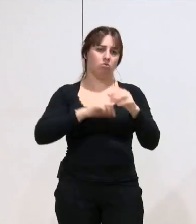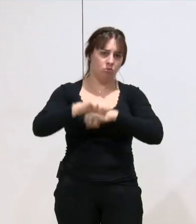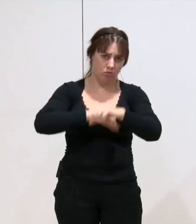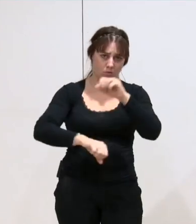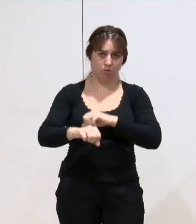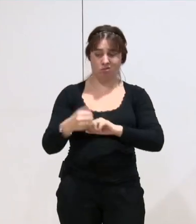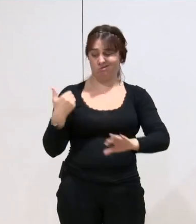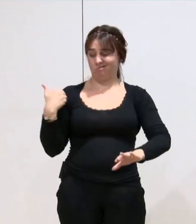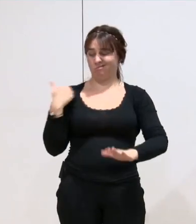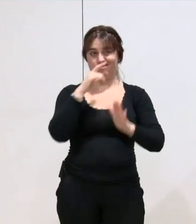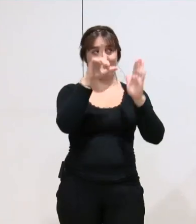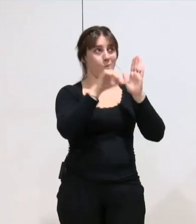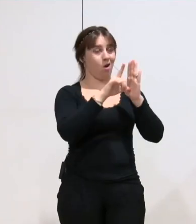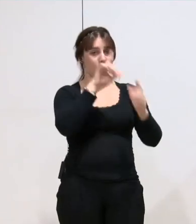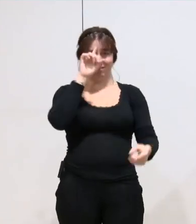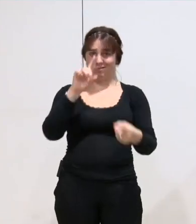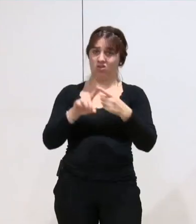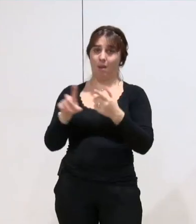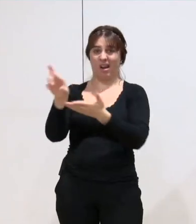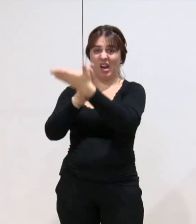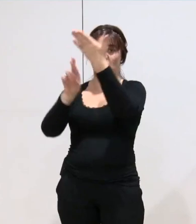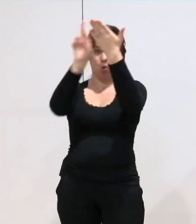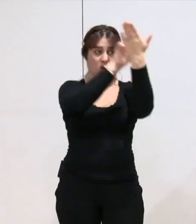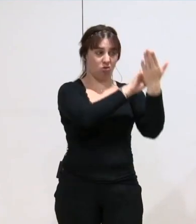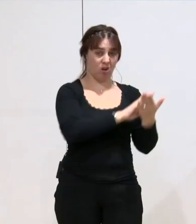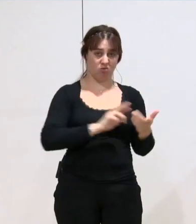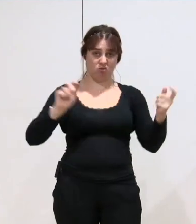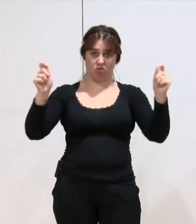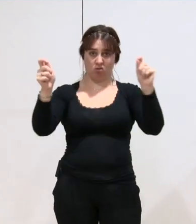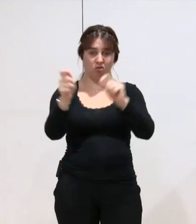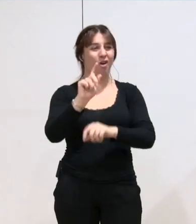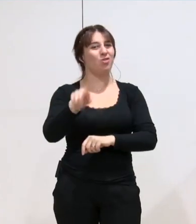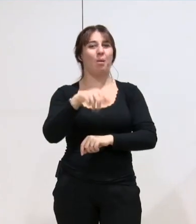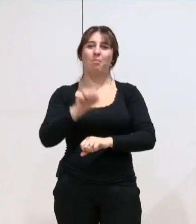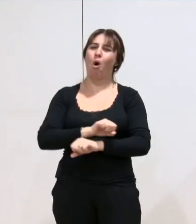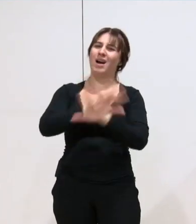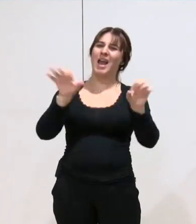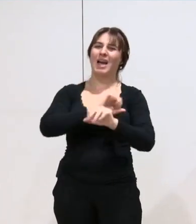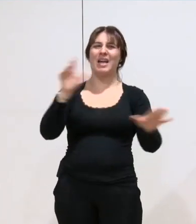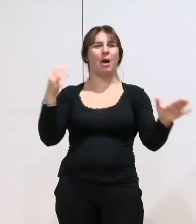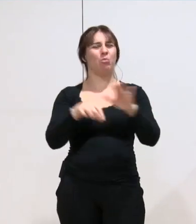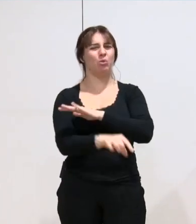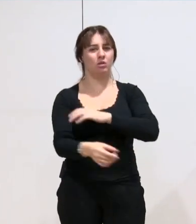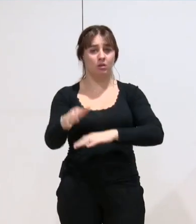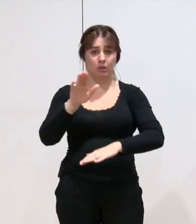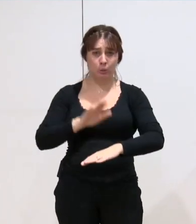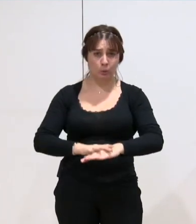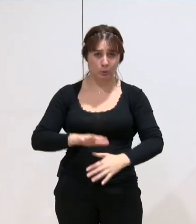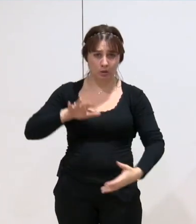qui se donne pour objectif de clarifier les choses et qui finalement nous amène dans des usines à